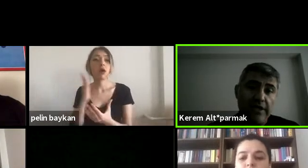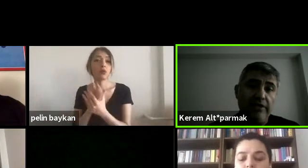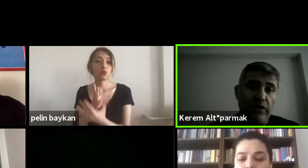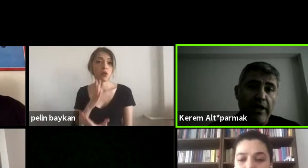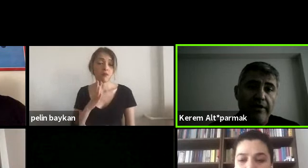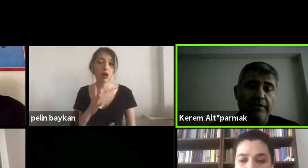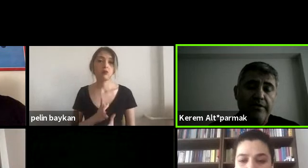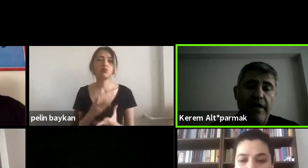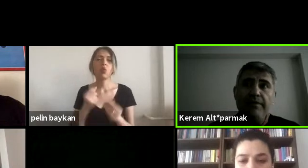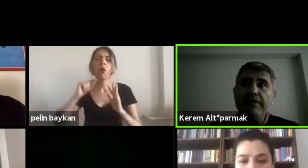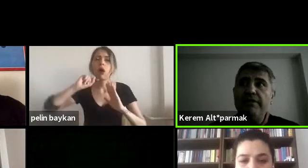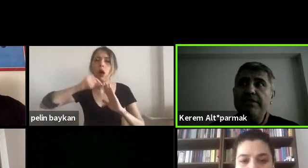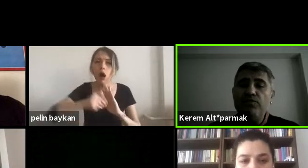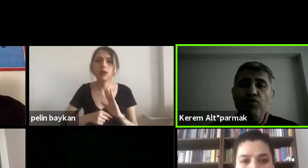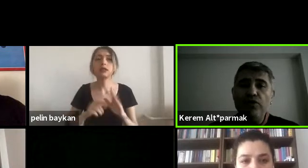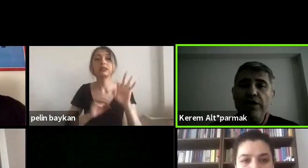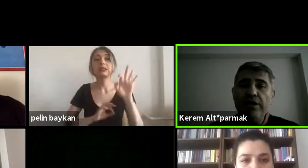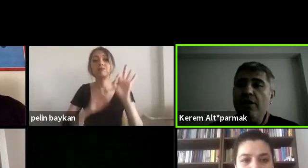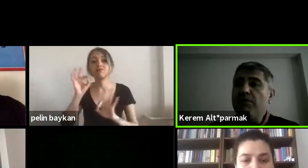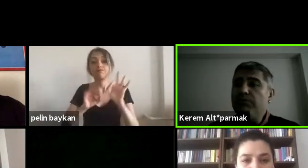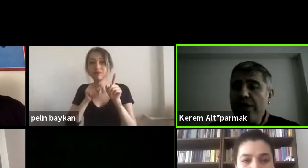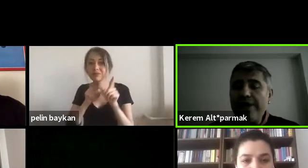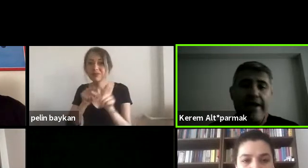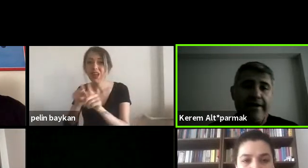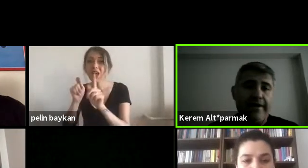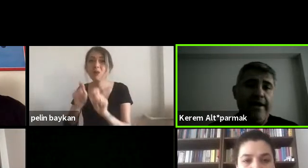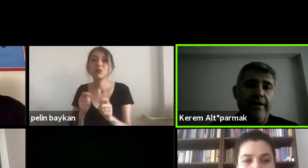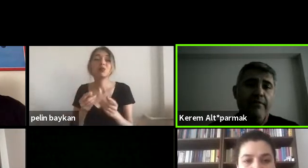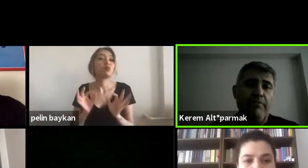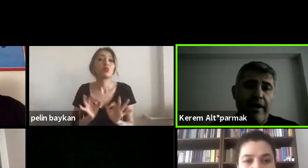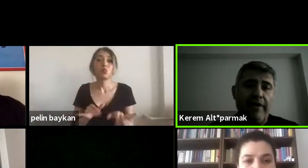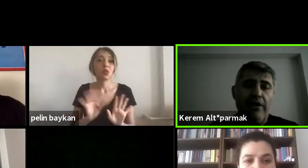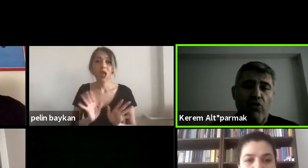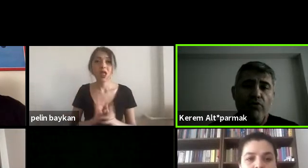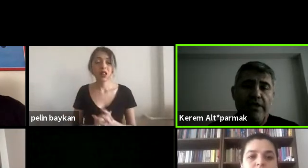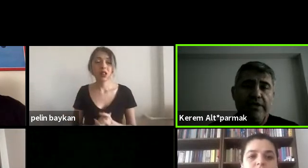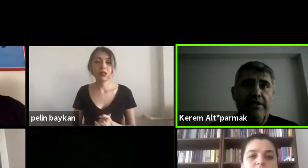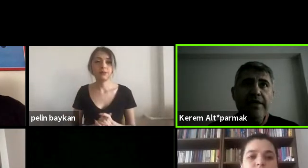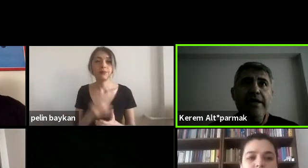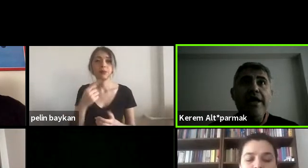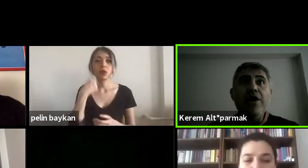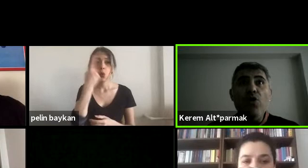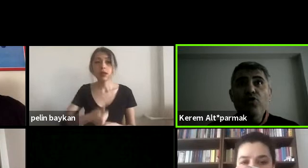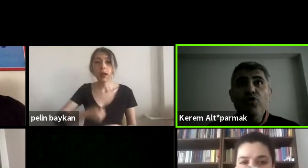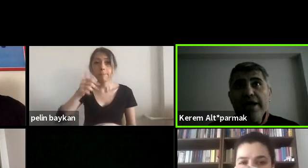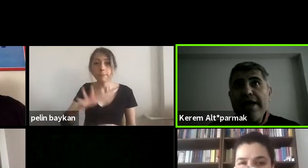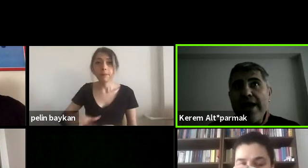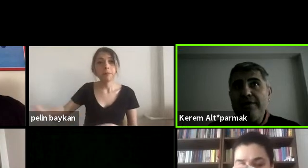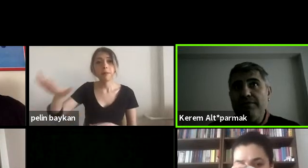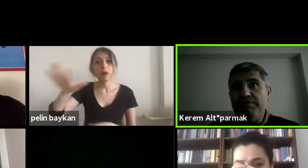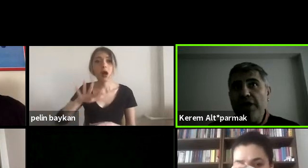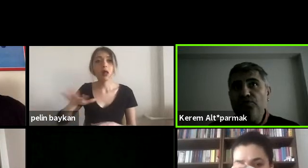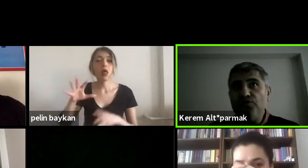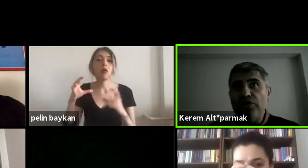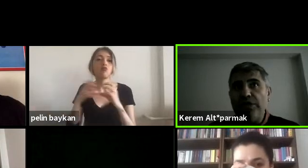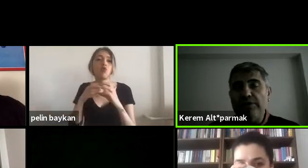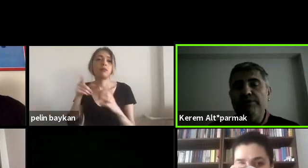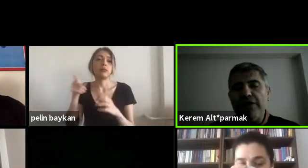ve incelikli olarak takip edilmesi mümkün değil. Bu nedenle Bakanlar Komitesi önüne gelen